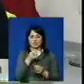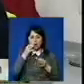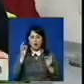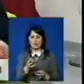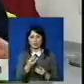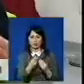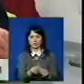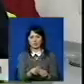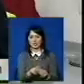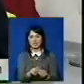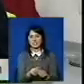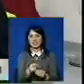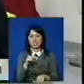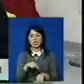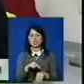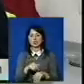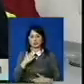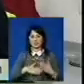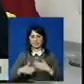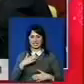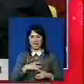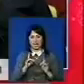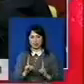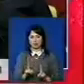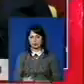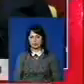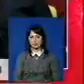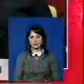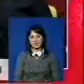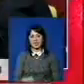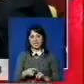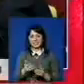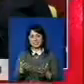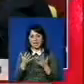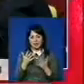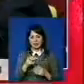კომფორტი და უნდა მგნობდეს სიხარულს. ქალბატონო ქეთევან, რამდენად ეფექტური